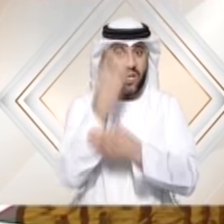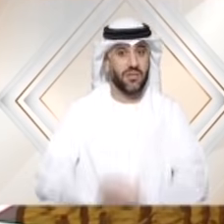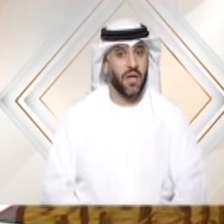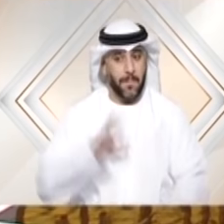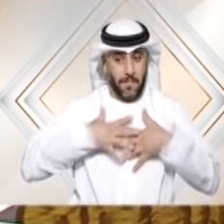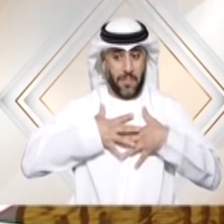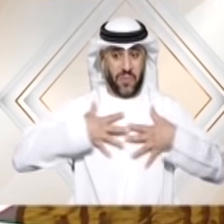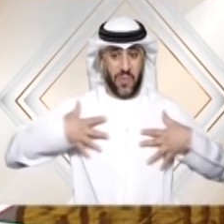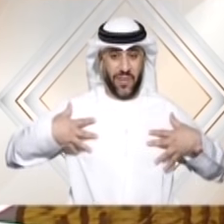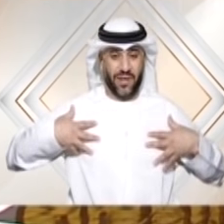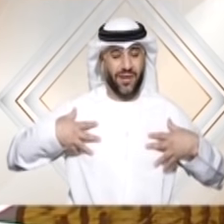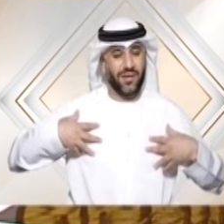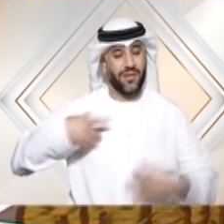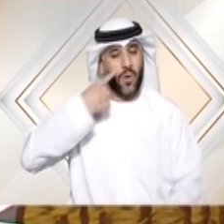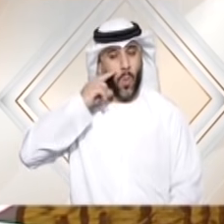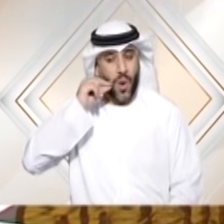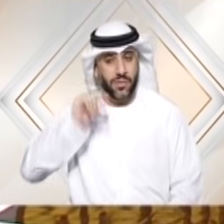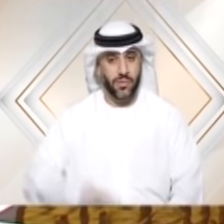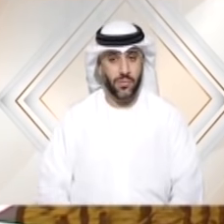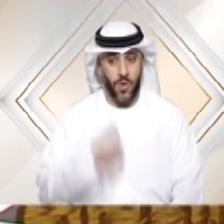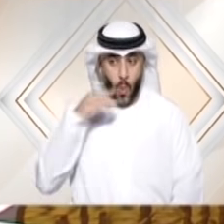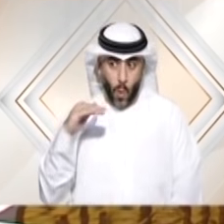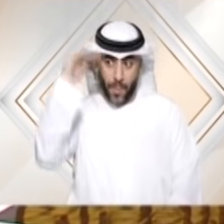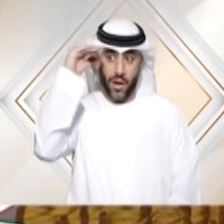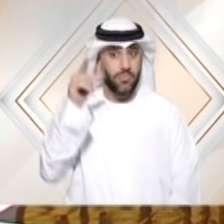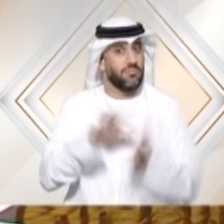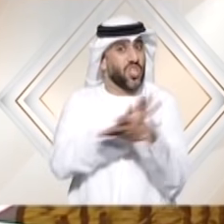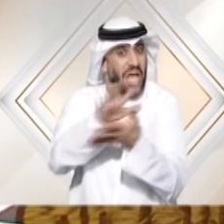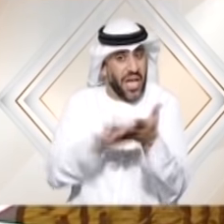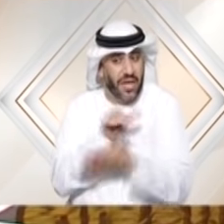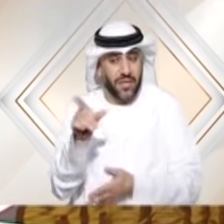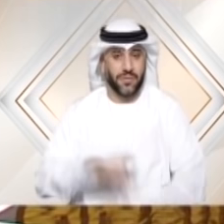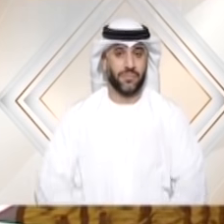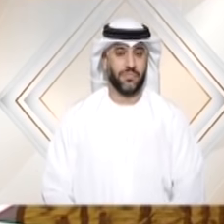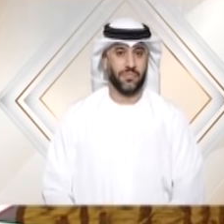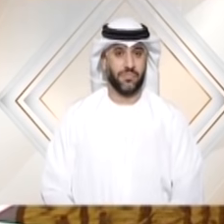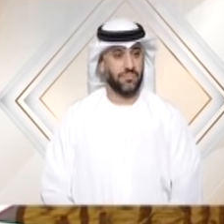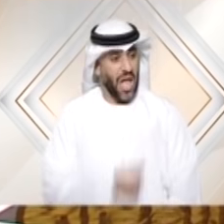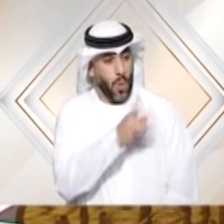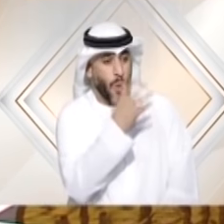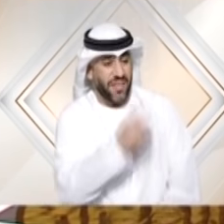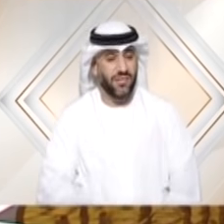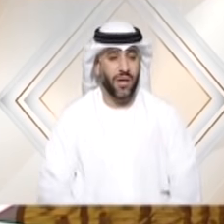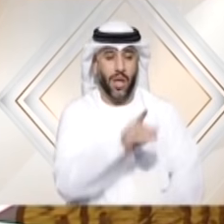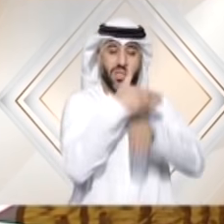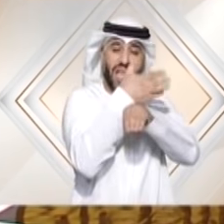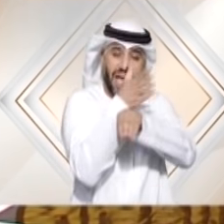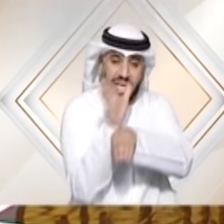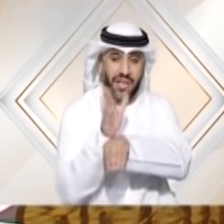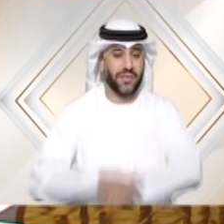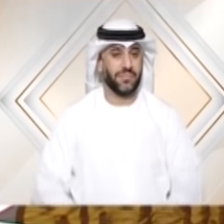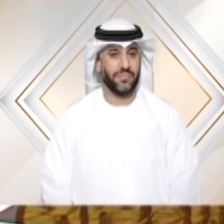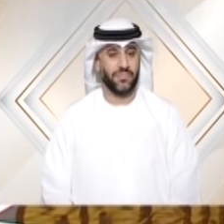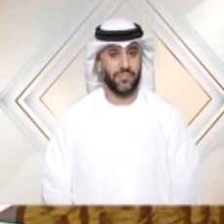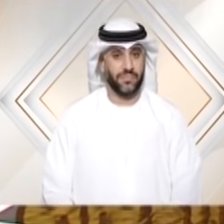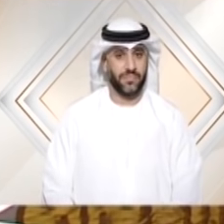جدا إنها شافته كبير، فجأة صار صوته يعلى في البيت. حالي تبدل. أنت وين؟ ليش هلأ مروحة؟ طبعا ليش هلأ مروحة؟